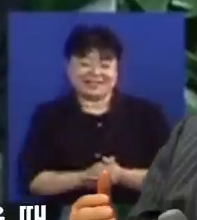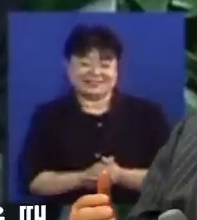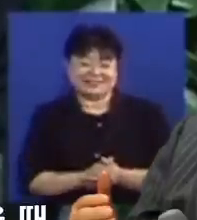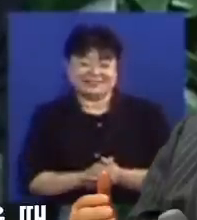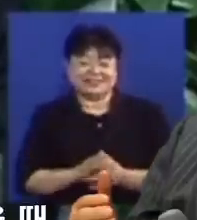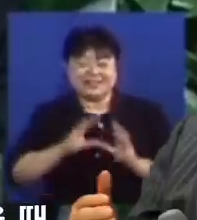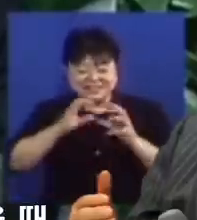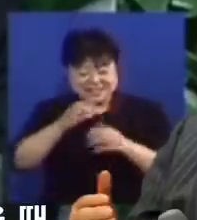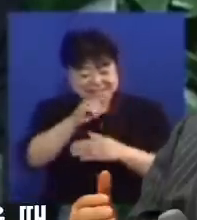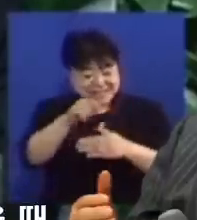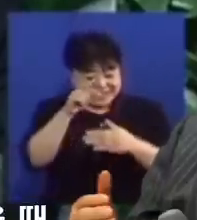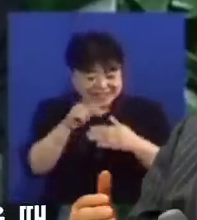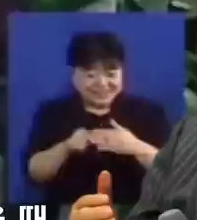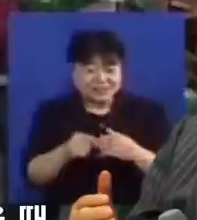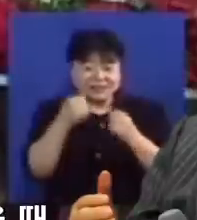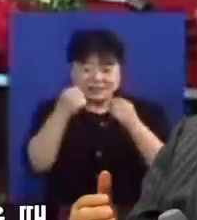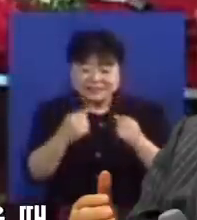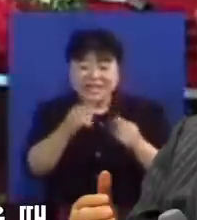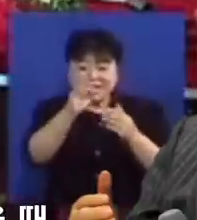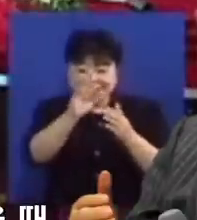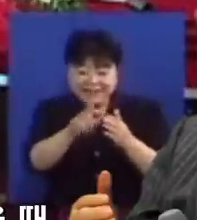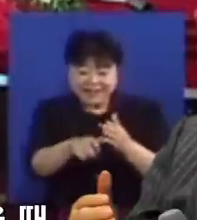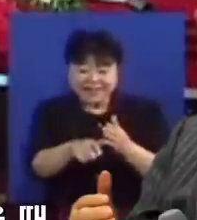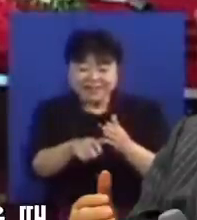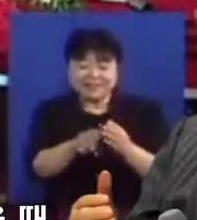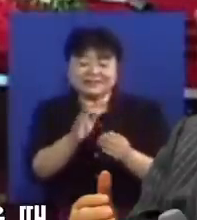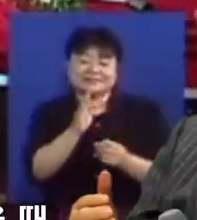이 세상에 살면서